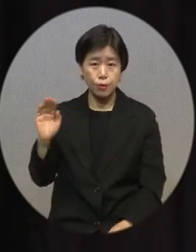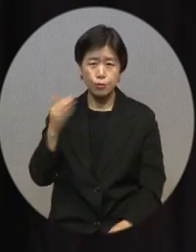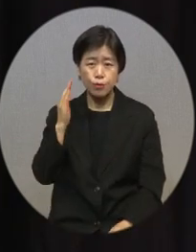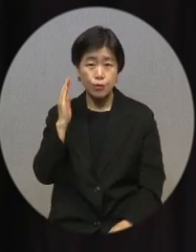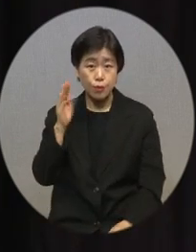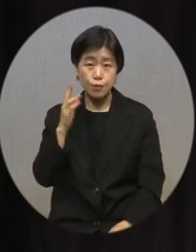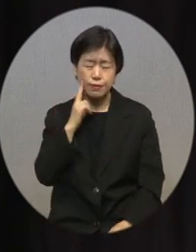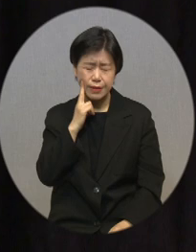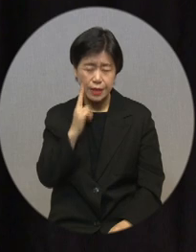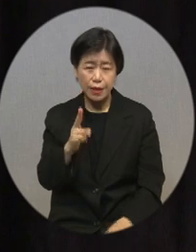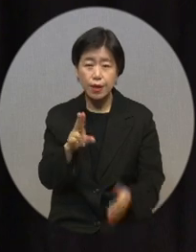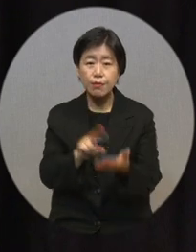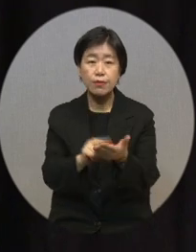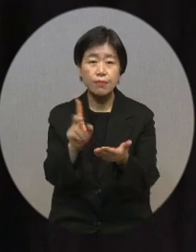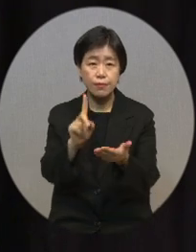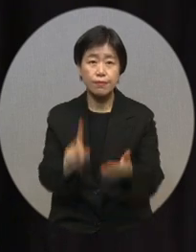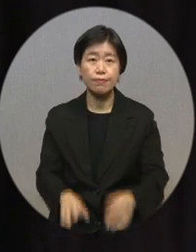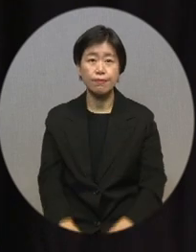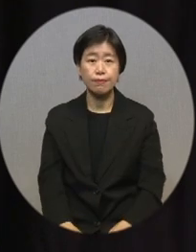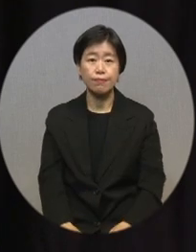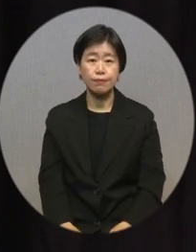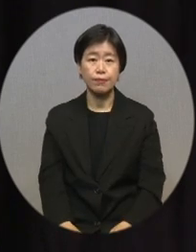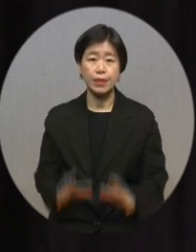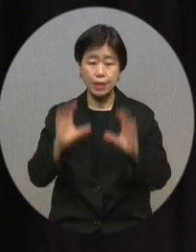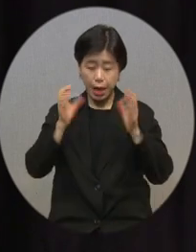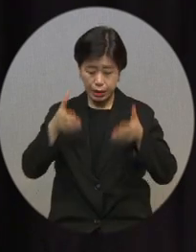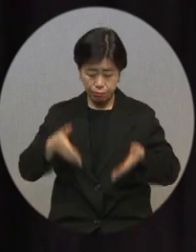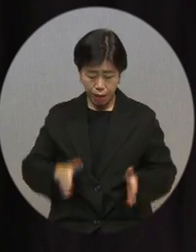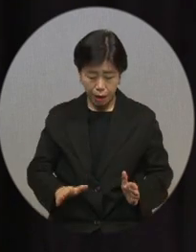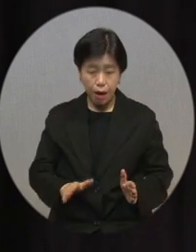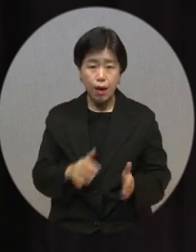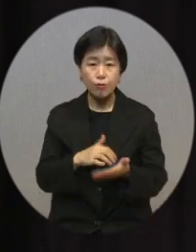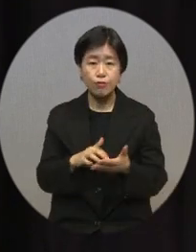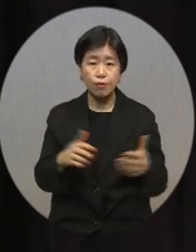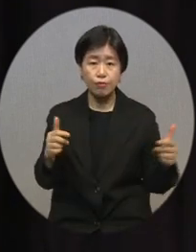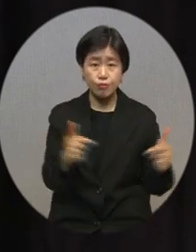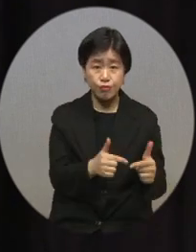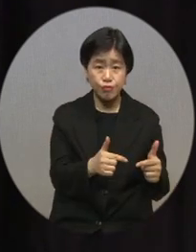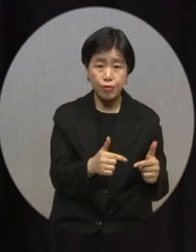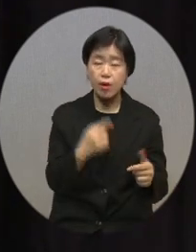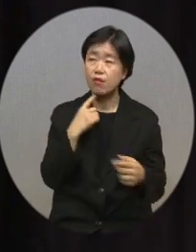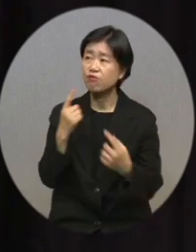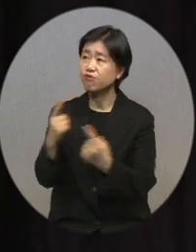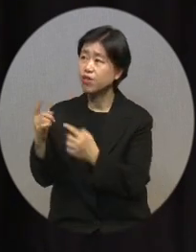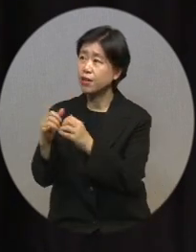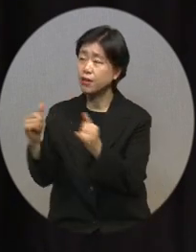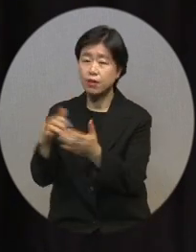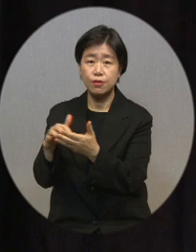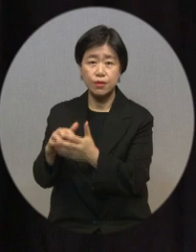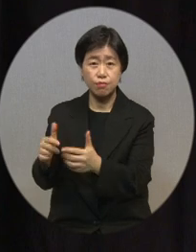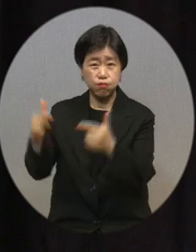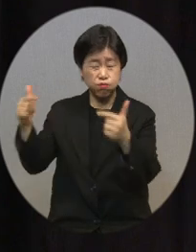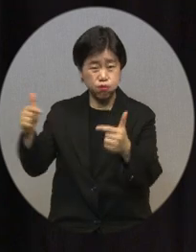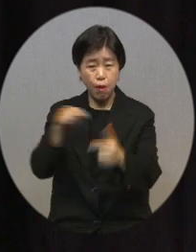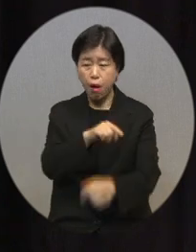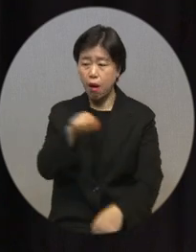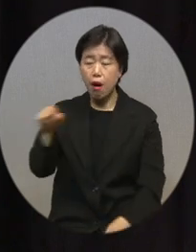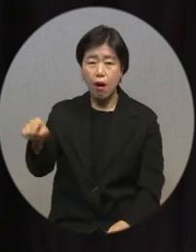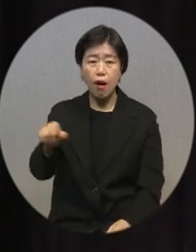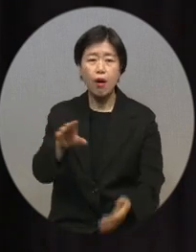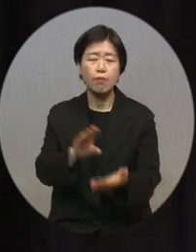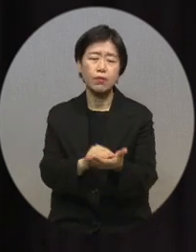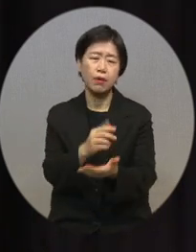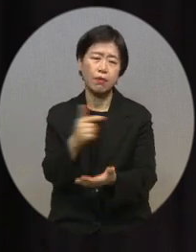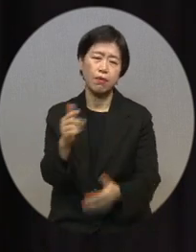그 문제 중에 하나가 네. 저출생 고령화 문제. 네. 야, 이건 뭐 지금 사회 전반에 걸쳐서 여러